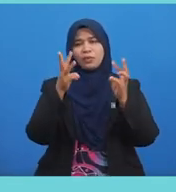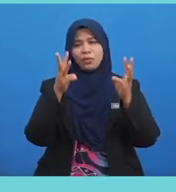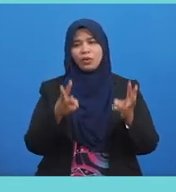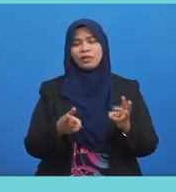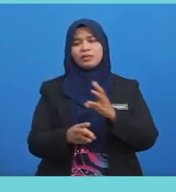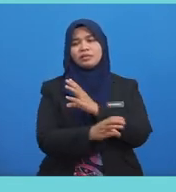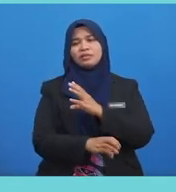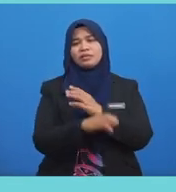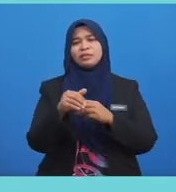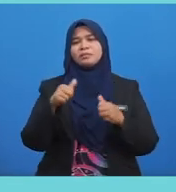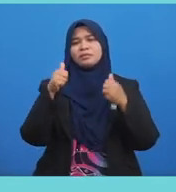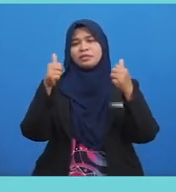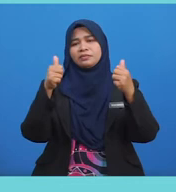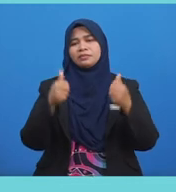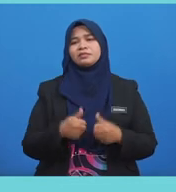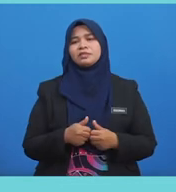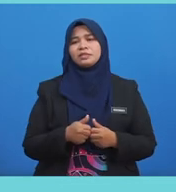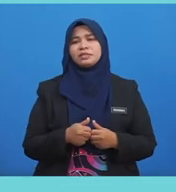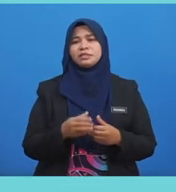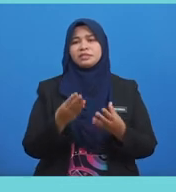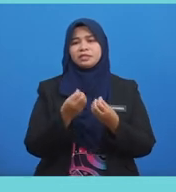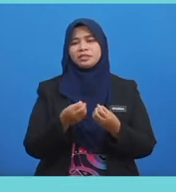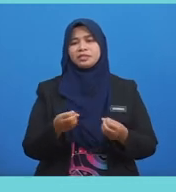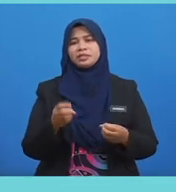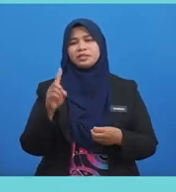ilmu dan menjadi warga negara yang hebat.